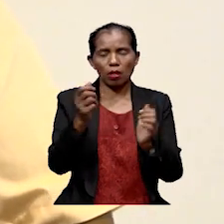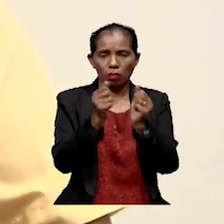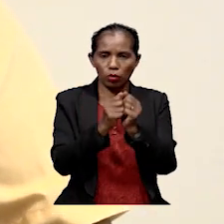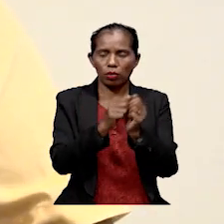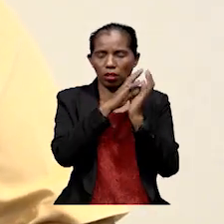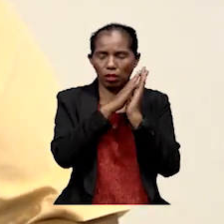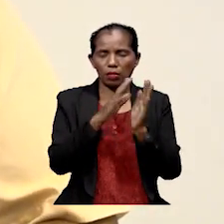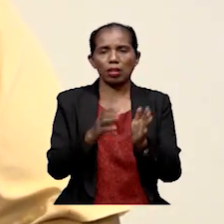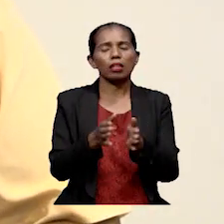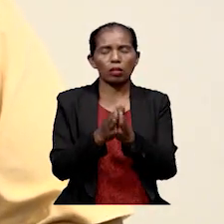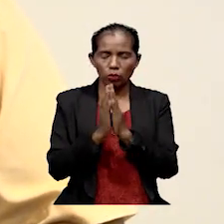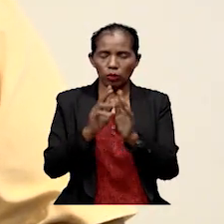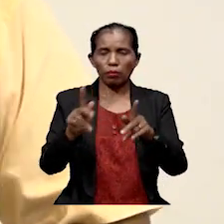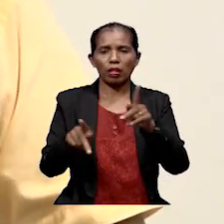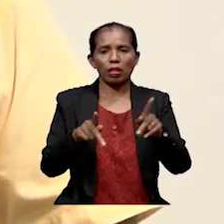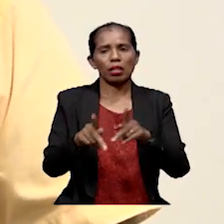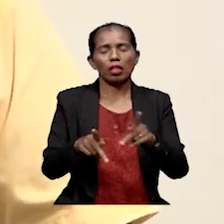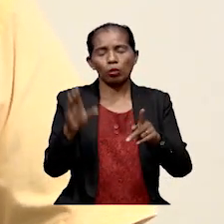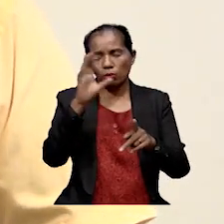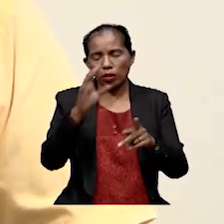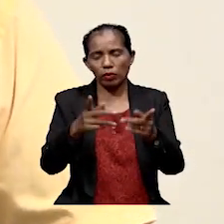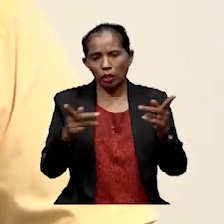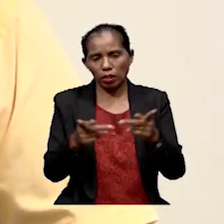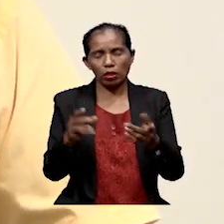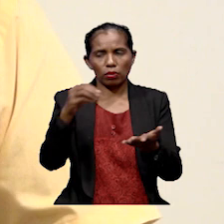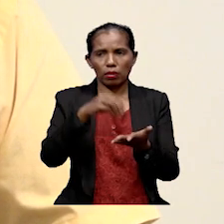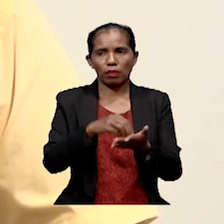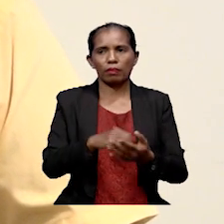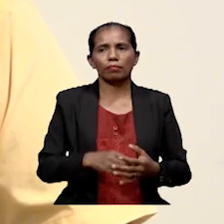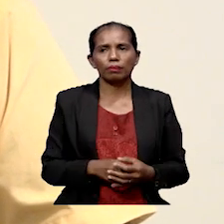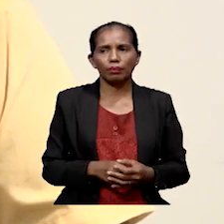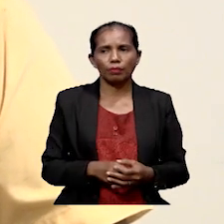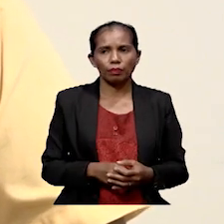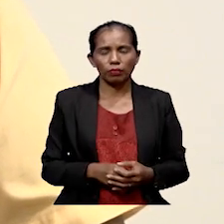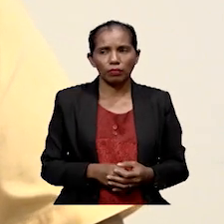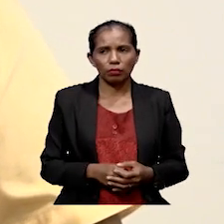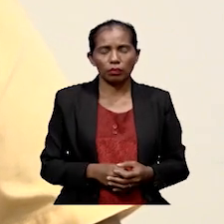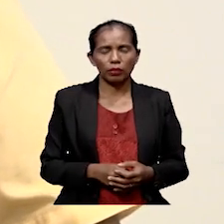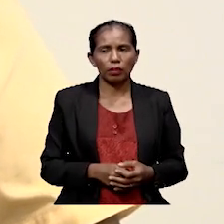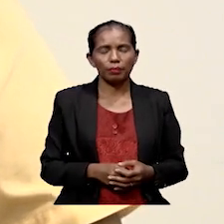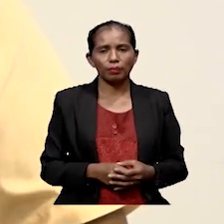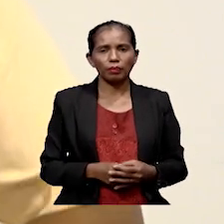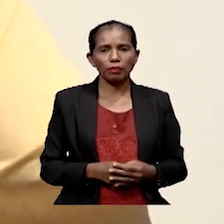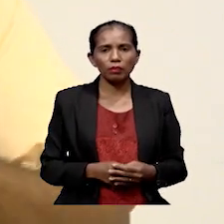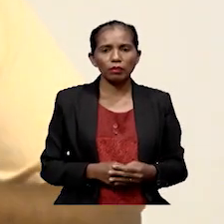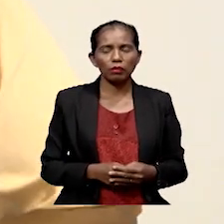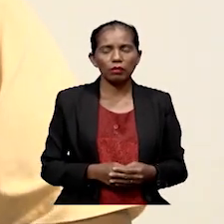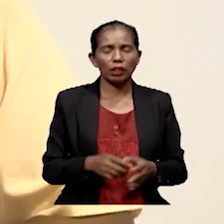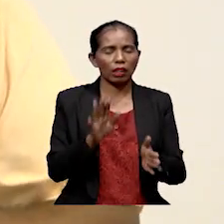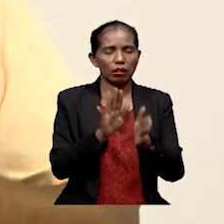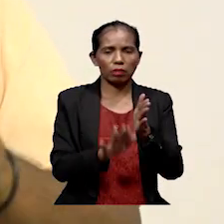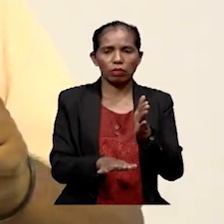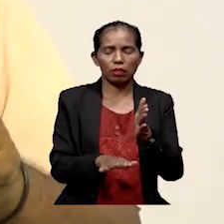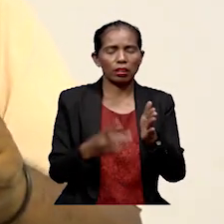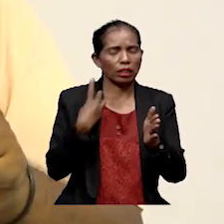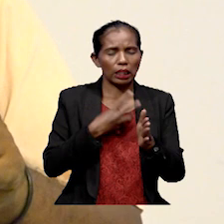ita ni yang sira ne fati sira di bemadi laos lai menus menus ma ke halos tamba ita hati na ta